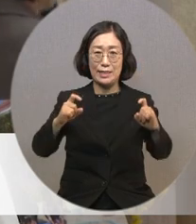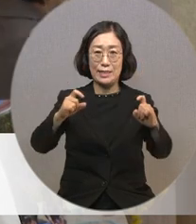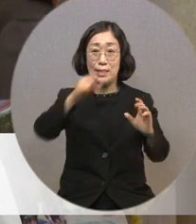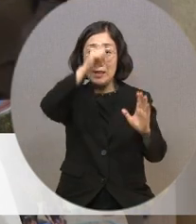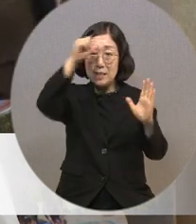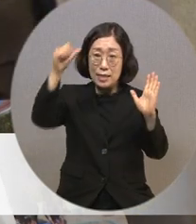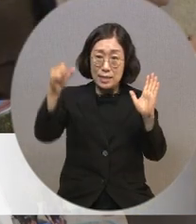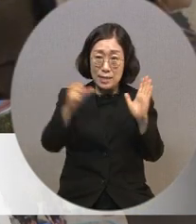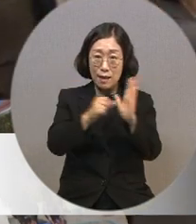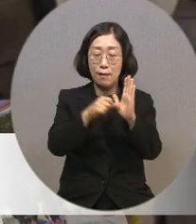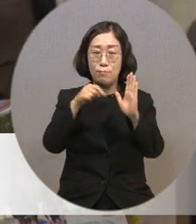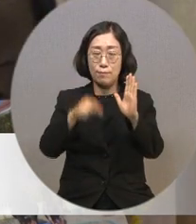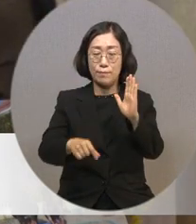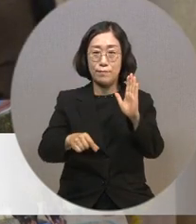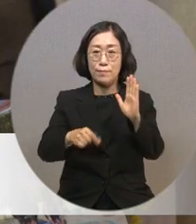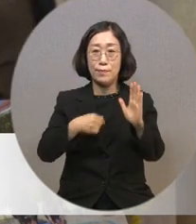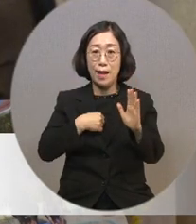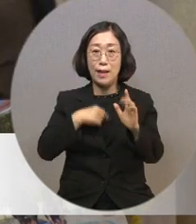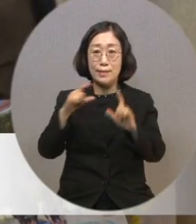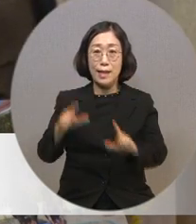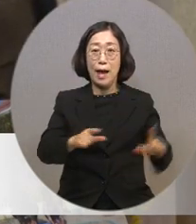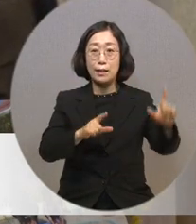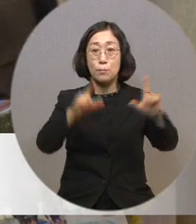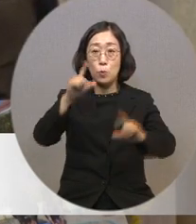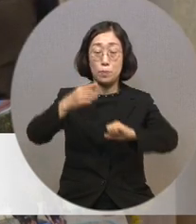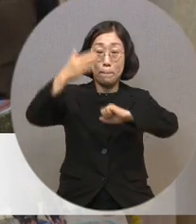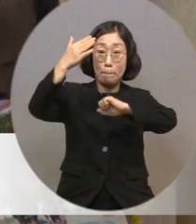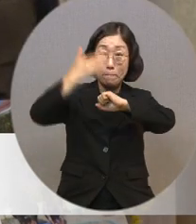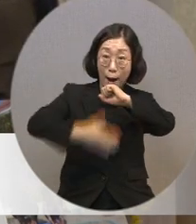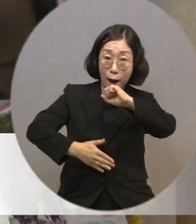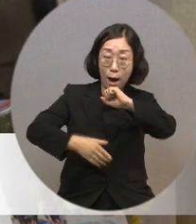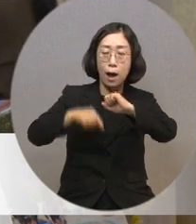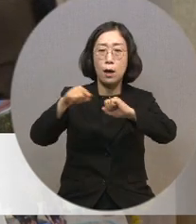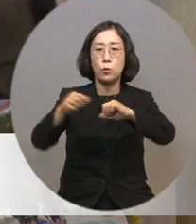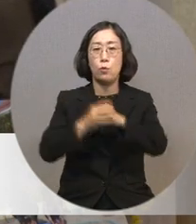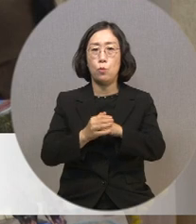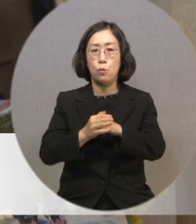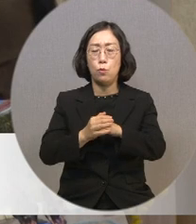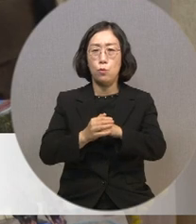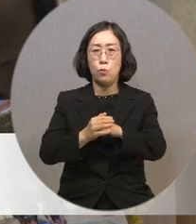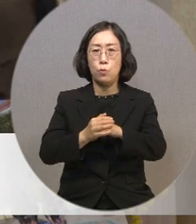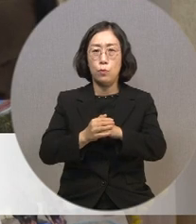인생, 자기의 현재 살아가고 있는 사진, 예, 그리고